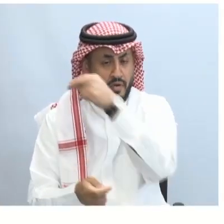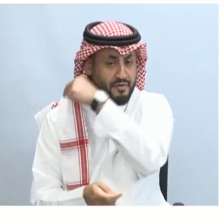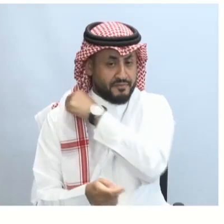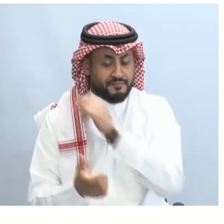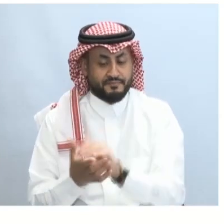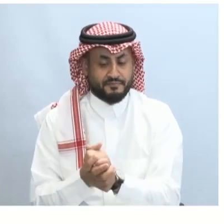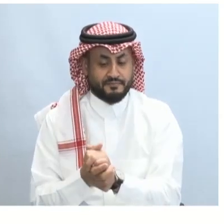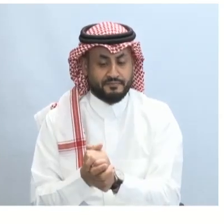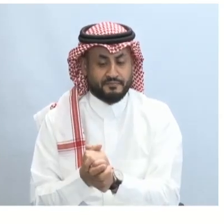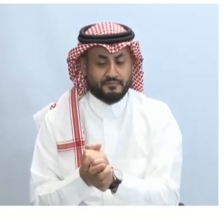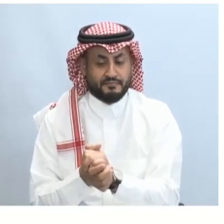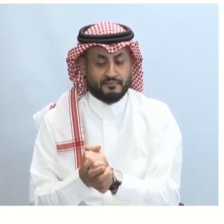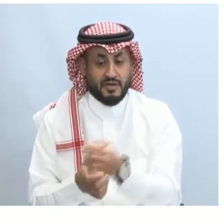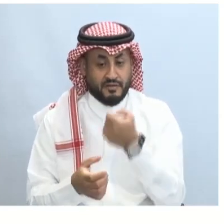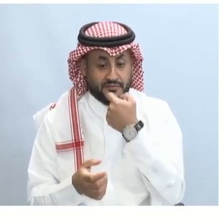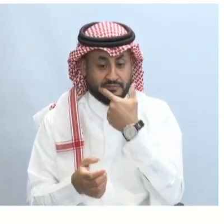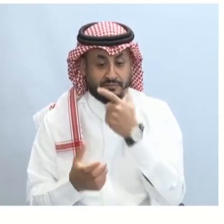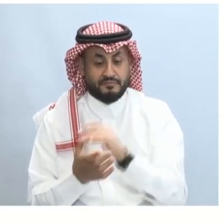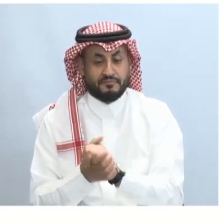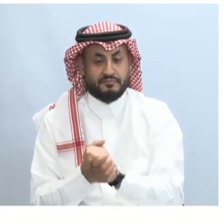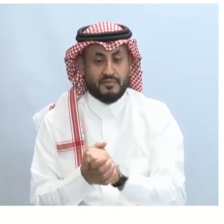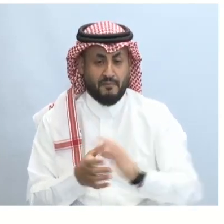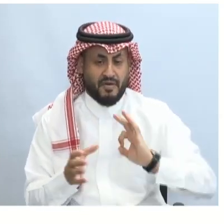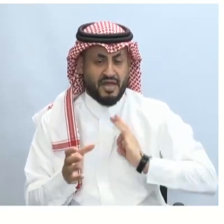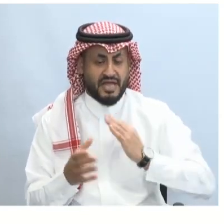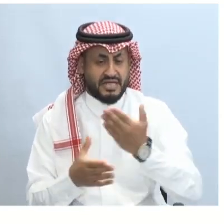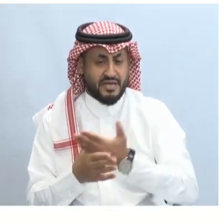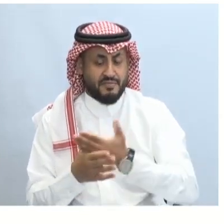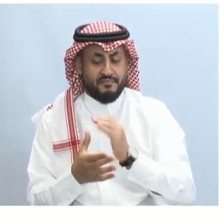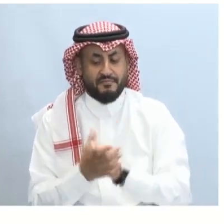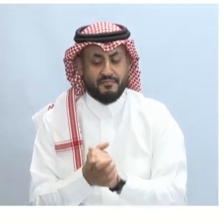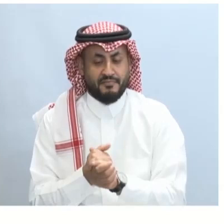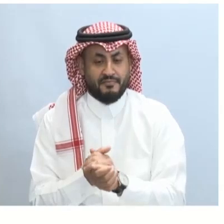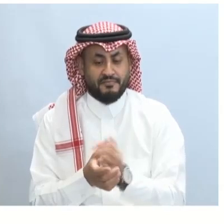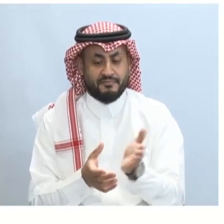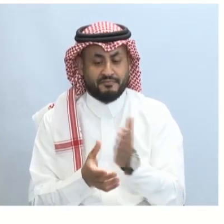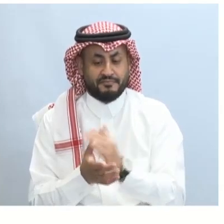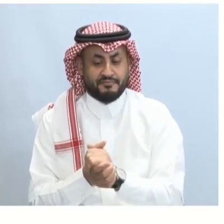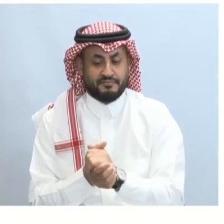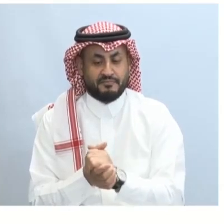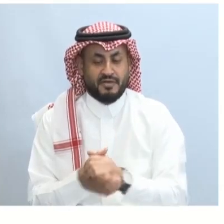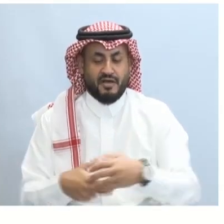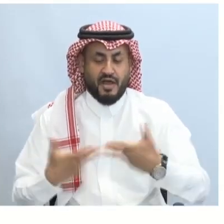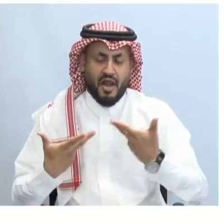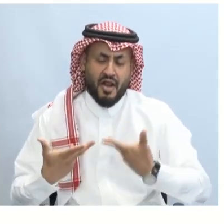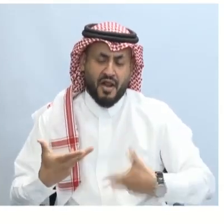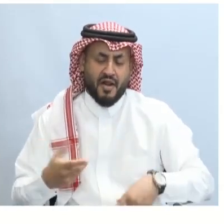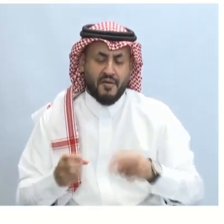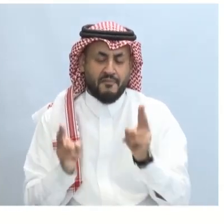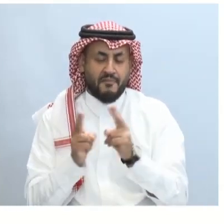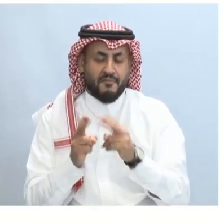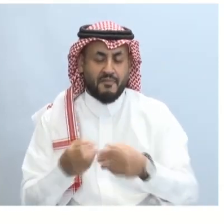الحسنات الابتسامه سبب للمحبه والتالف تعطي راحه للمبتسم